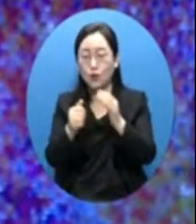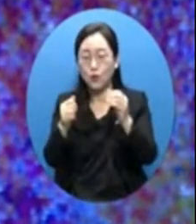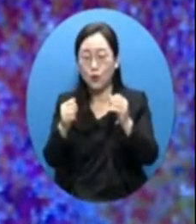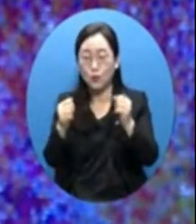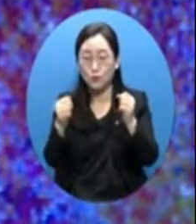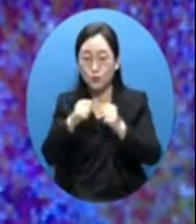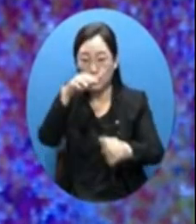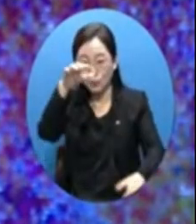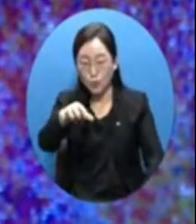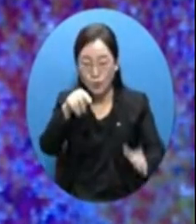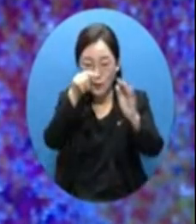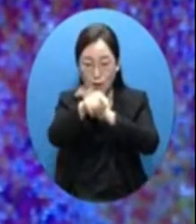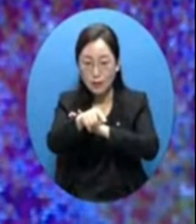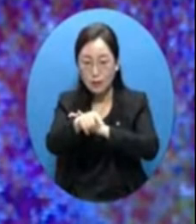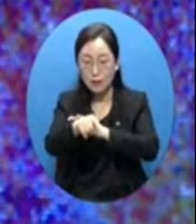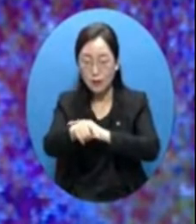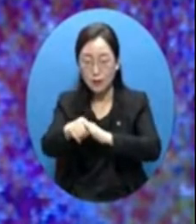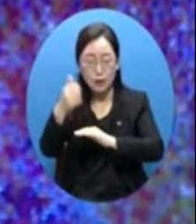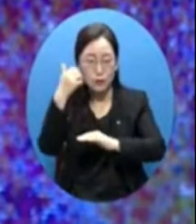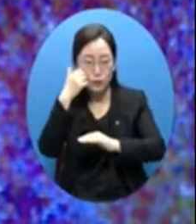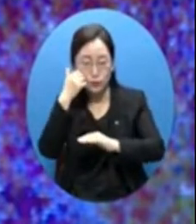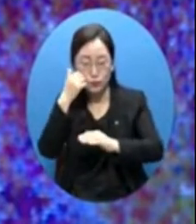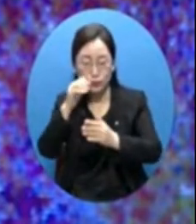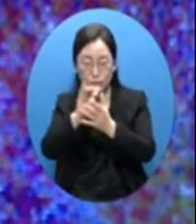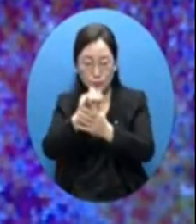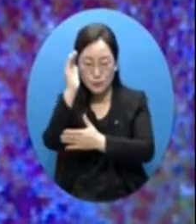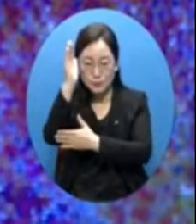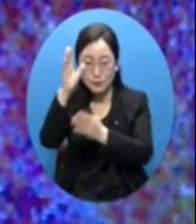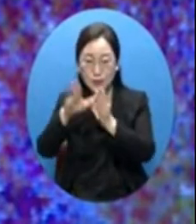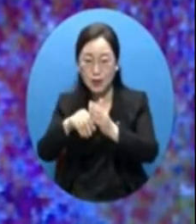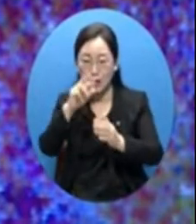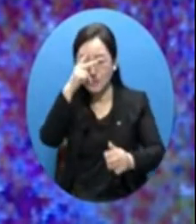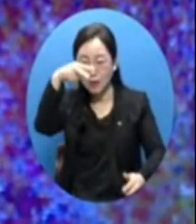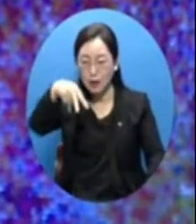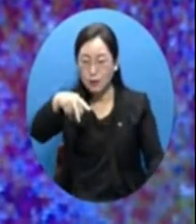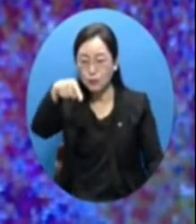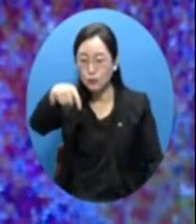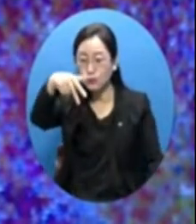인도하는데 그 성도 가운데 박수진이라고 하는 한 소년이